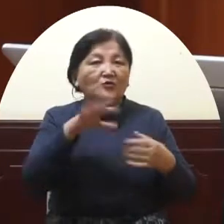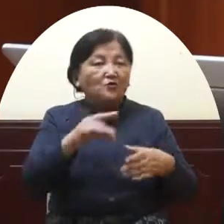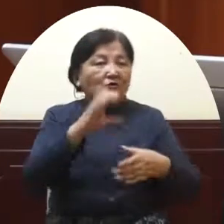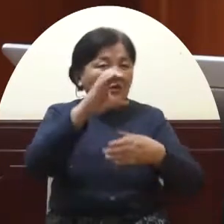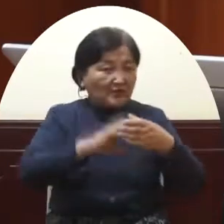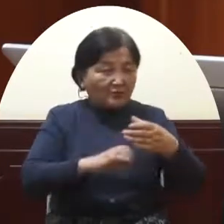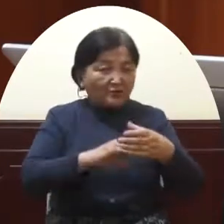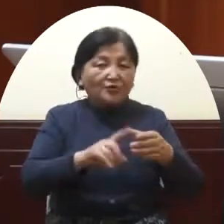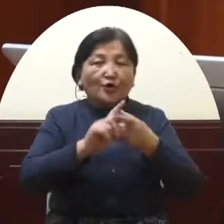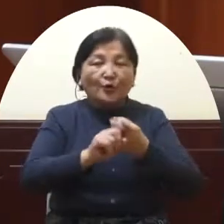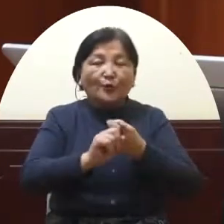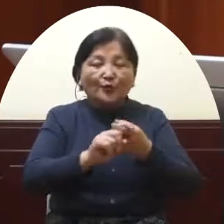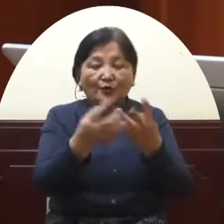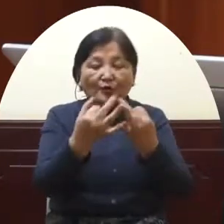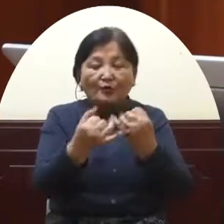байгаа.